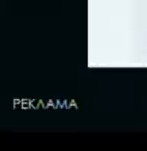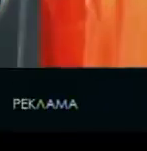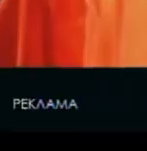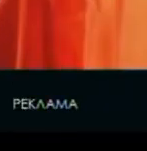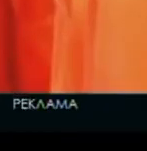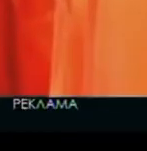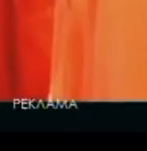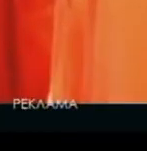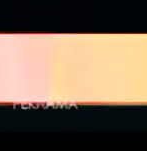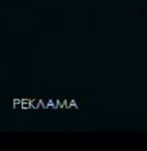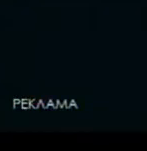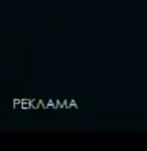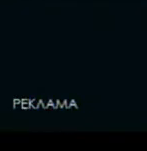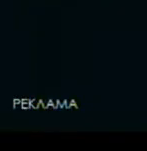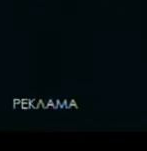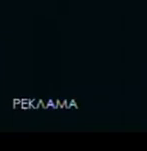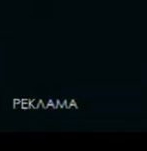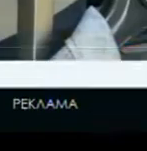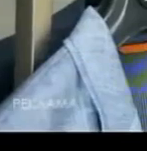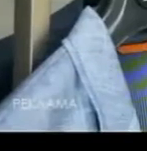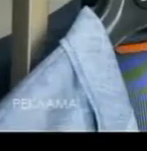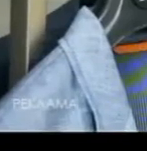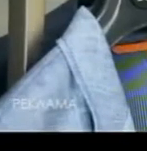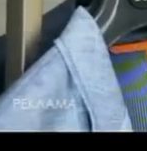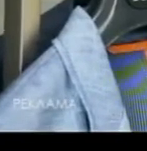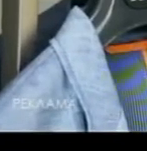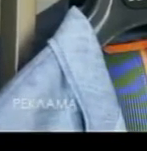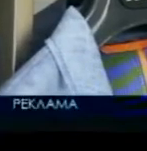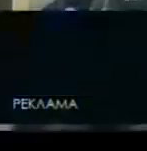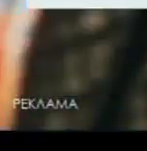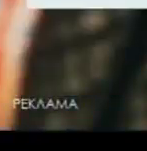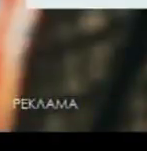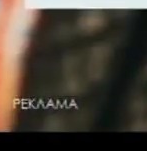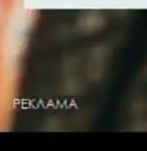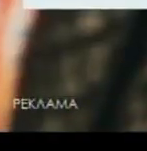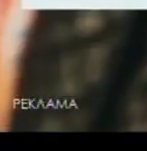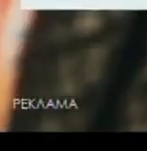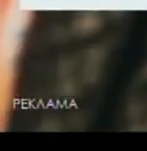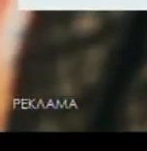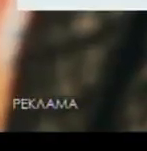Одяг ведучих від торгової марки «Ролада».